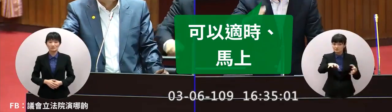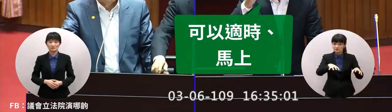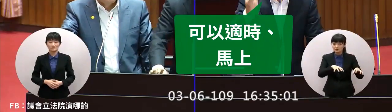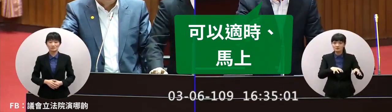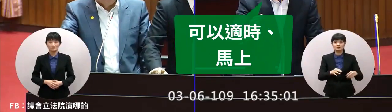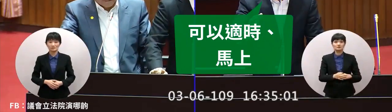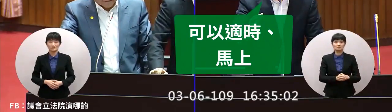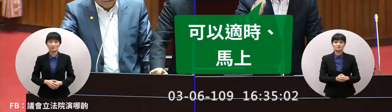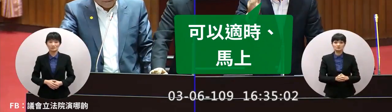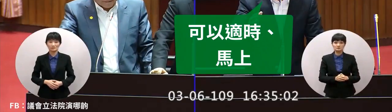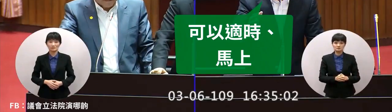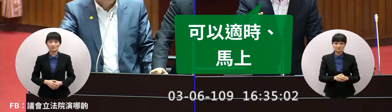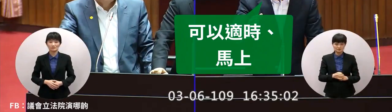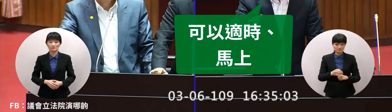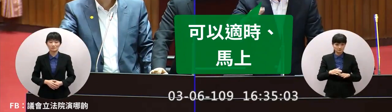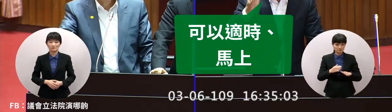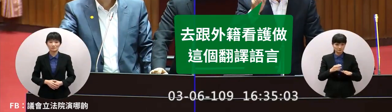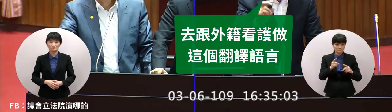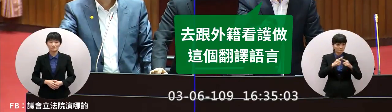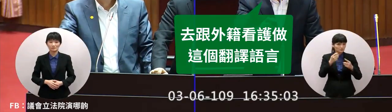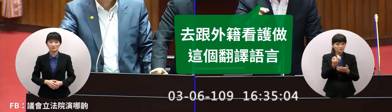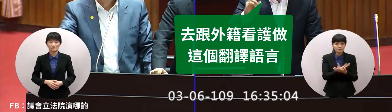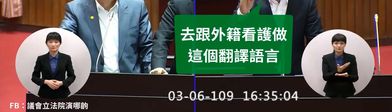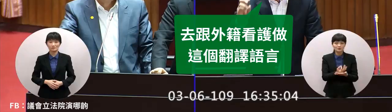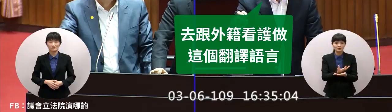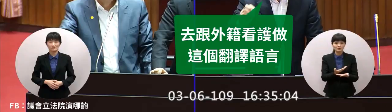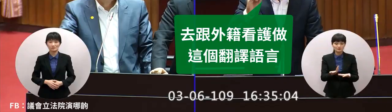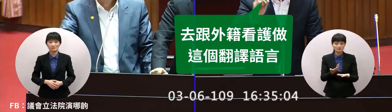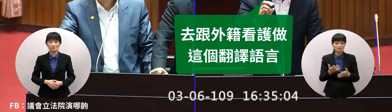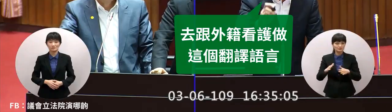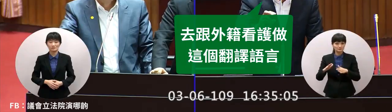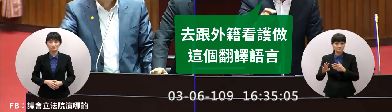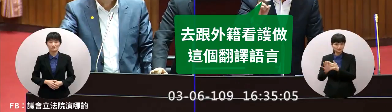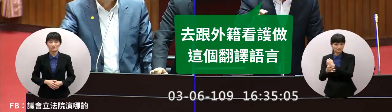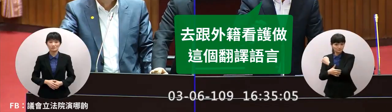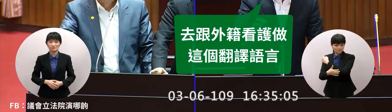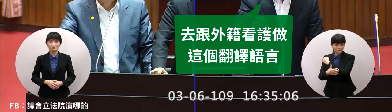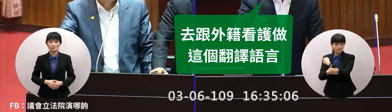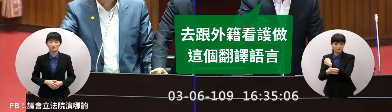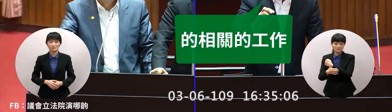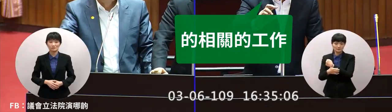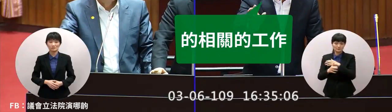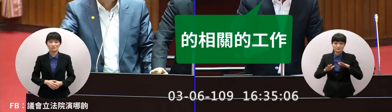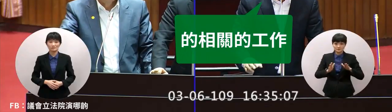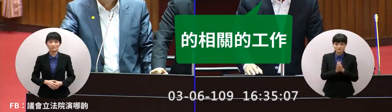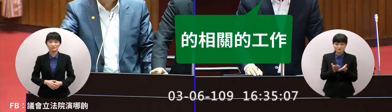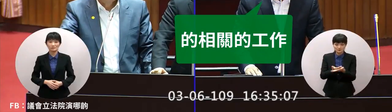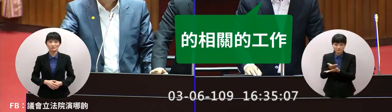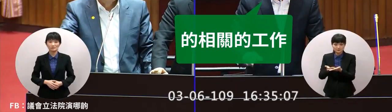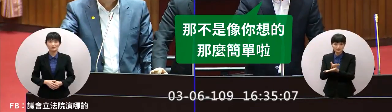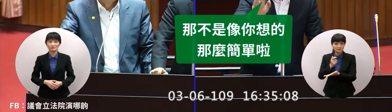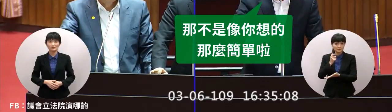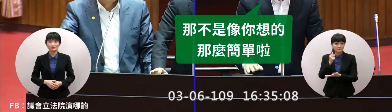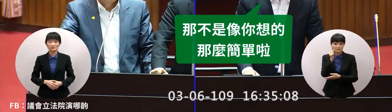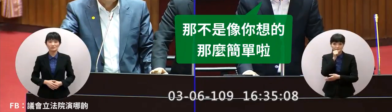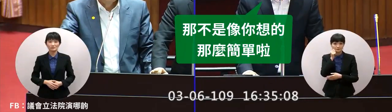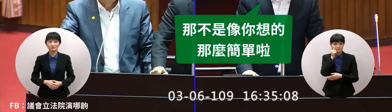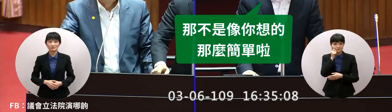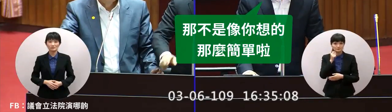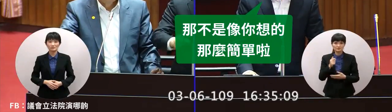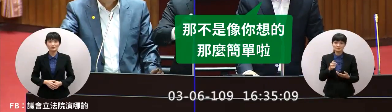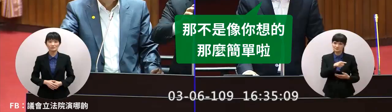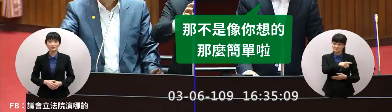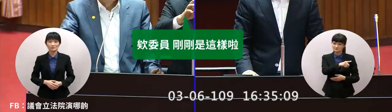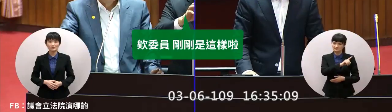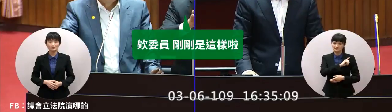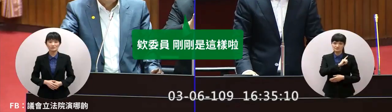员会当适时马上去到外市看去做这个翻译语言的相关的工作，迄毋是你像你想啊